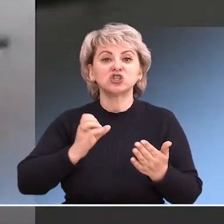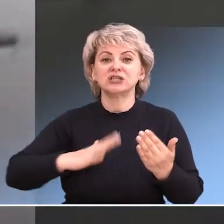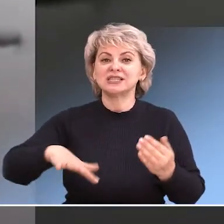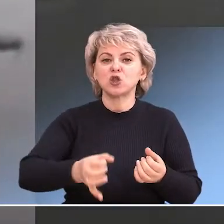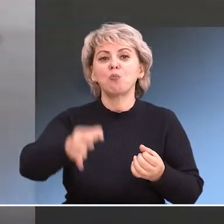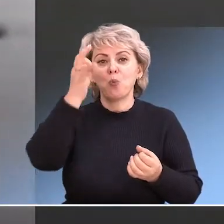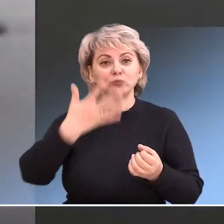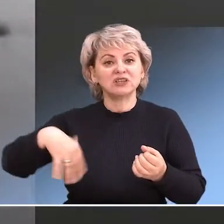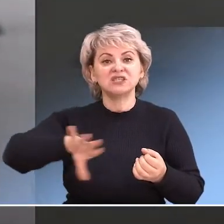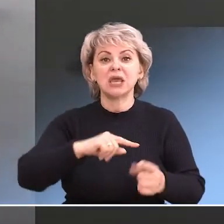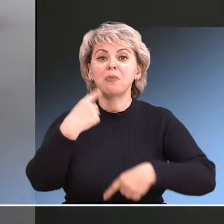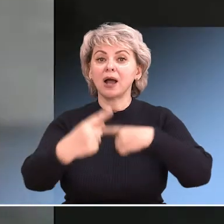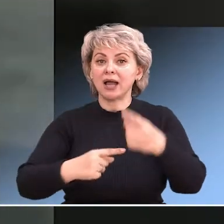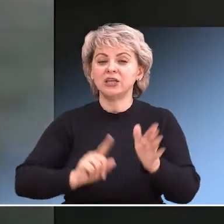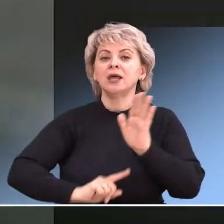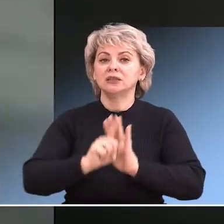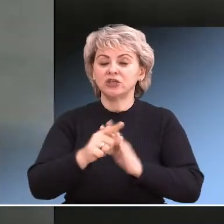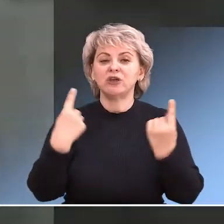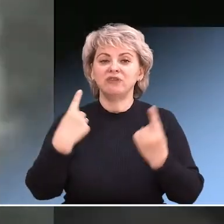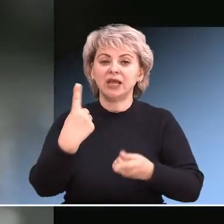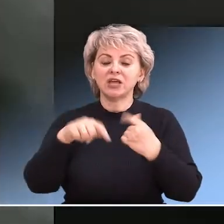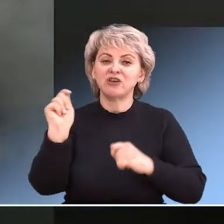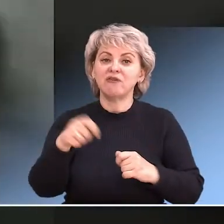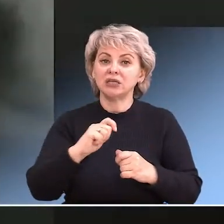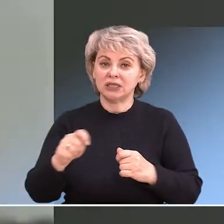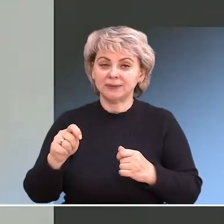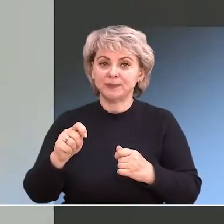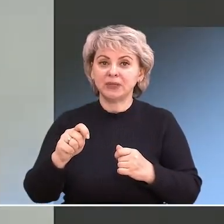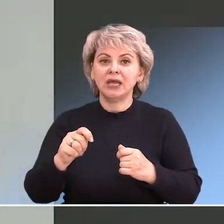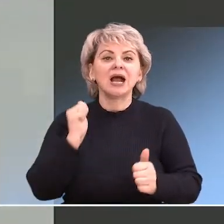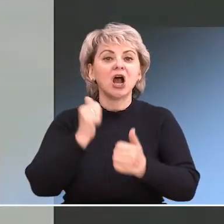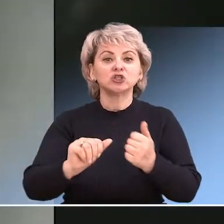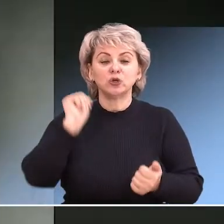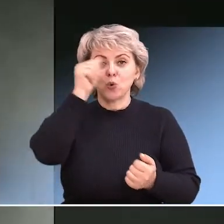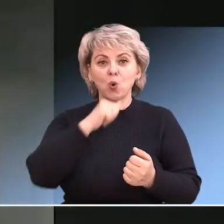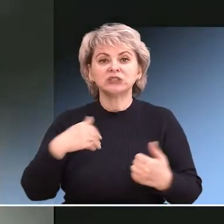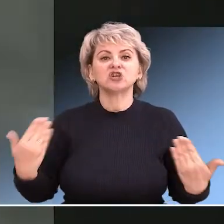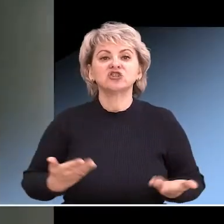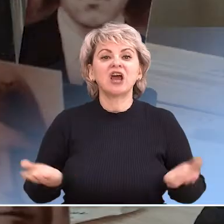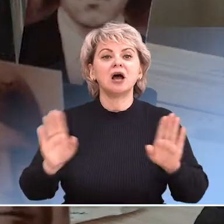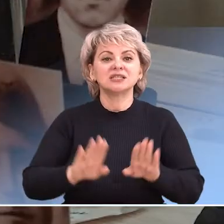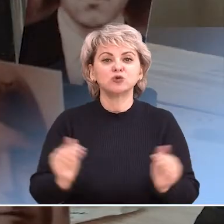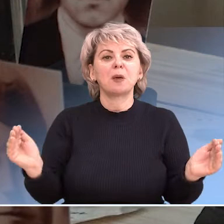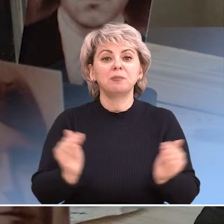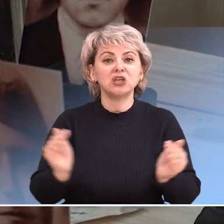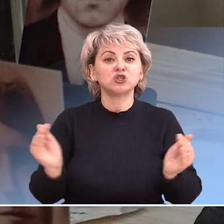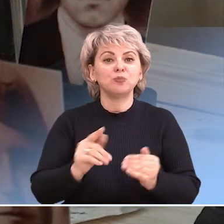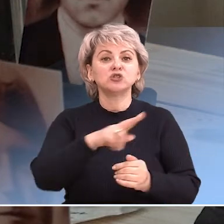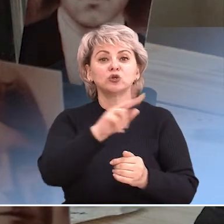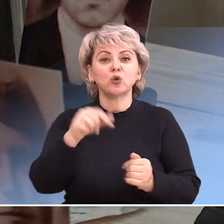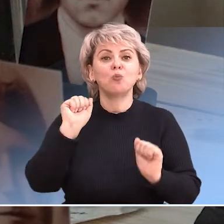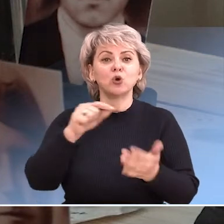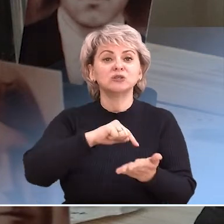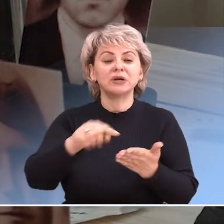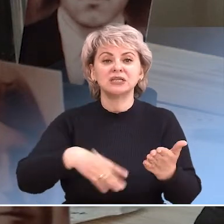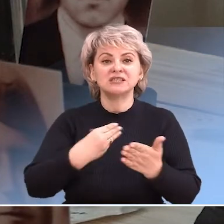80 лет в нашей стране помнят все поколения. Начало Великой Отечественной войны. С каждым годом в живых остается все меньше